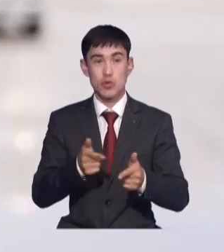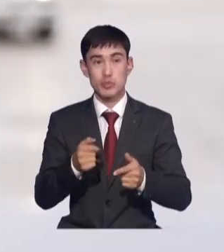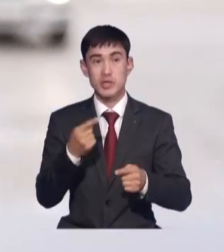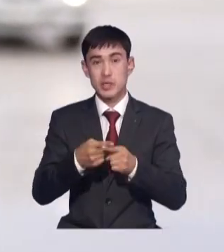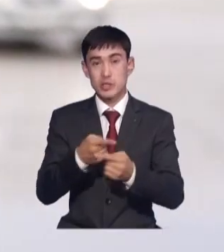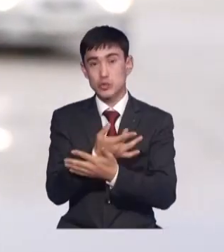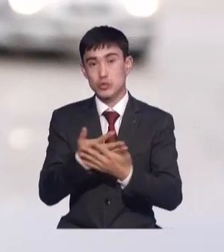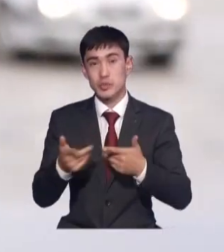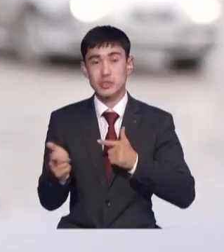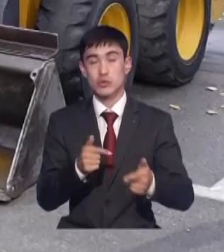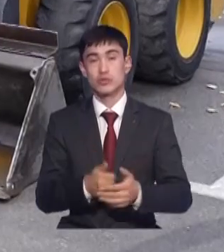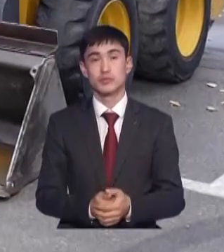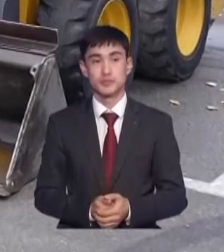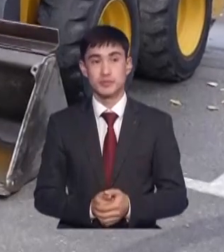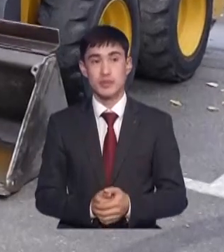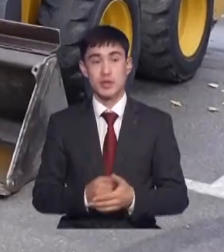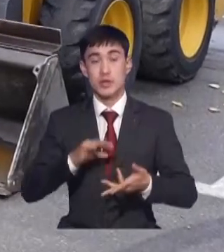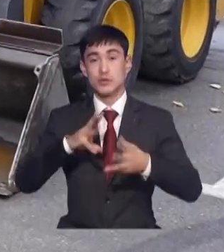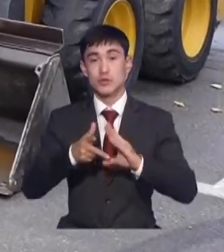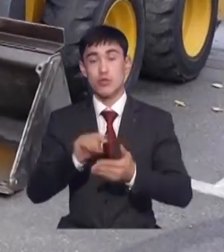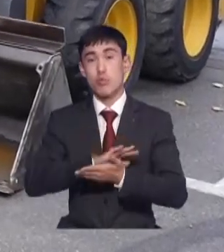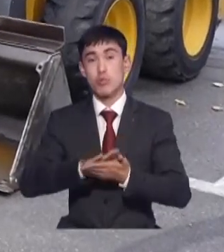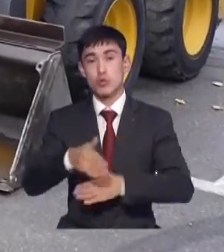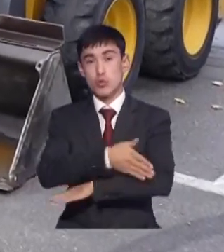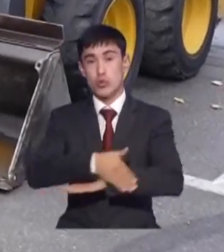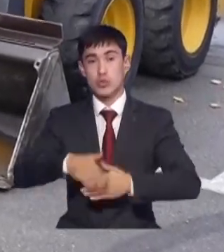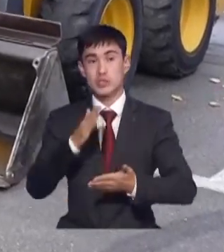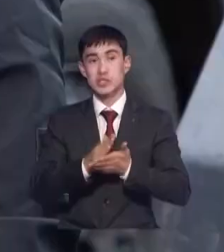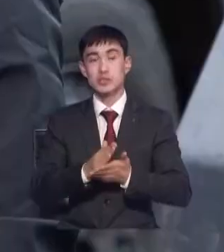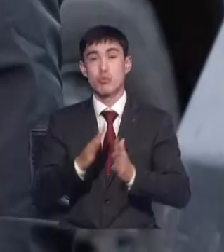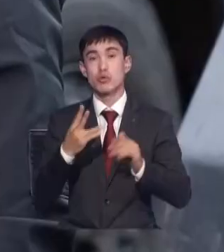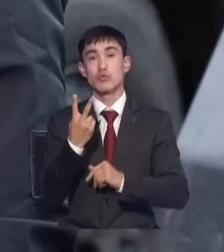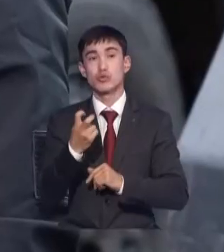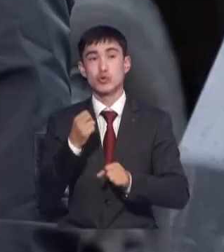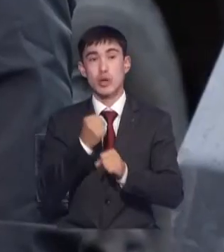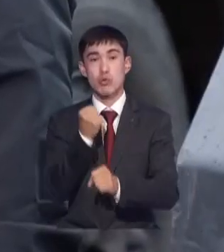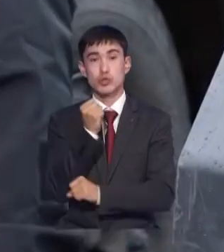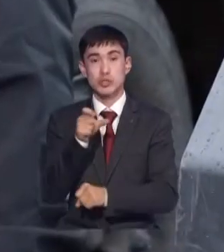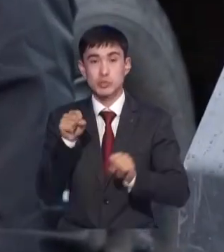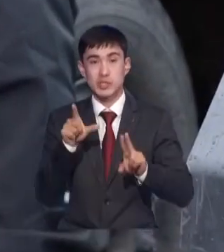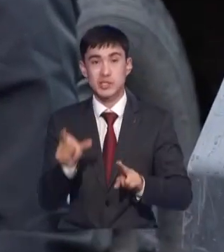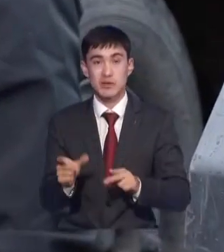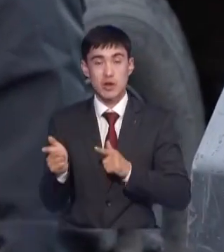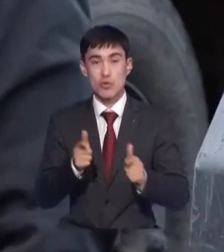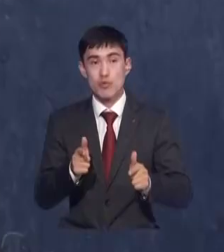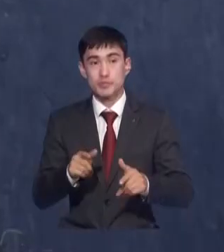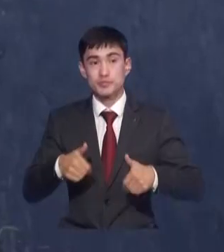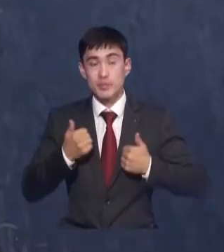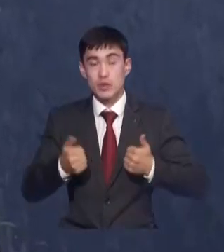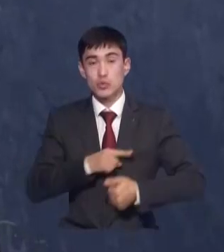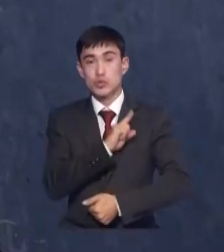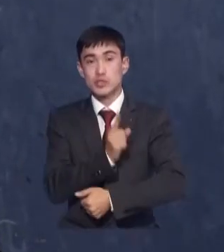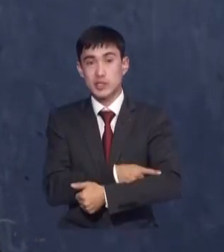также все заготовлено. Всего в уборке улиц задействовано более 200 рабочих. Специалисты готовы приложить